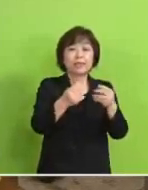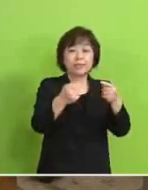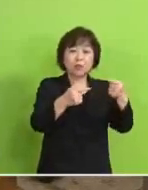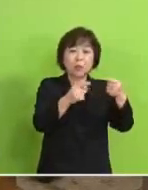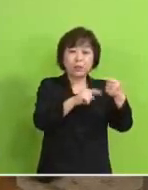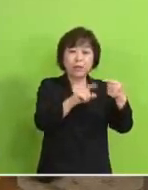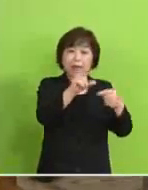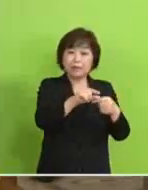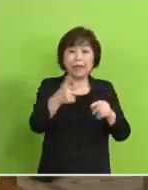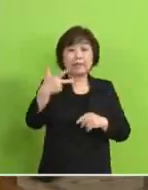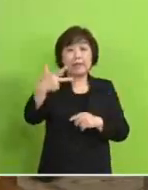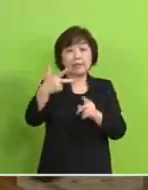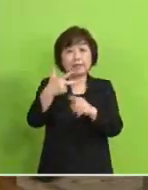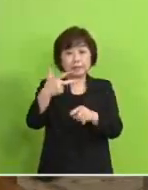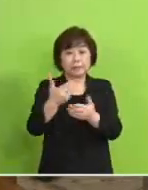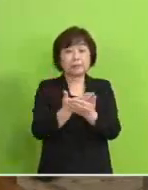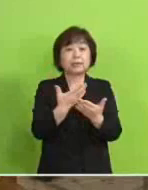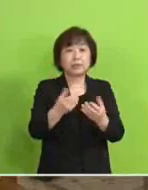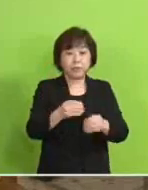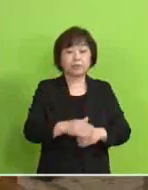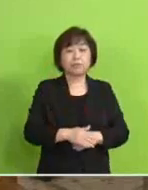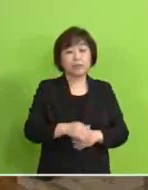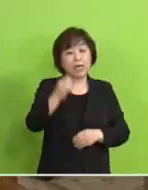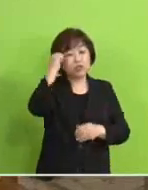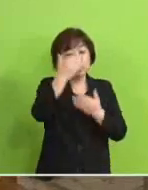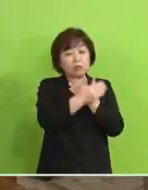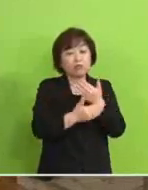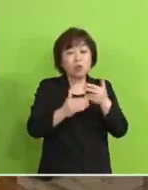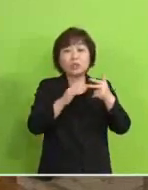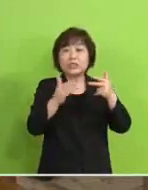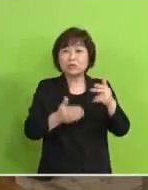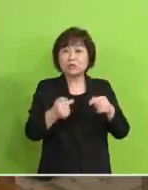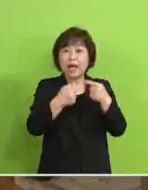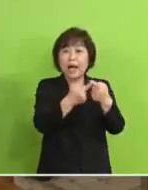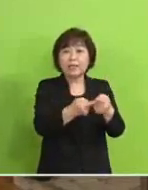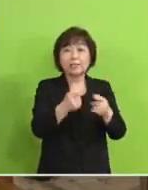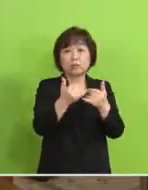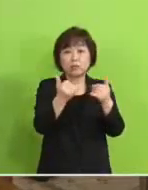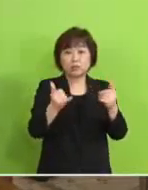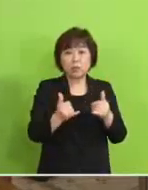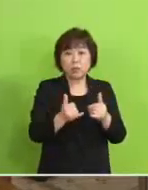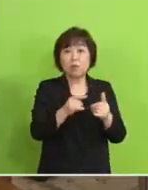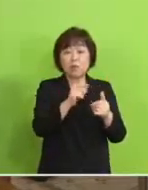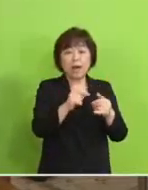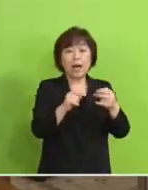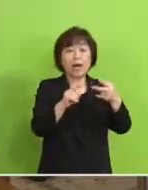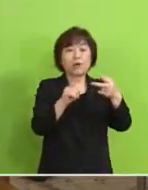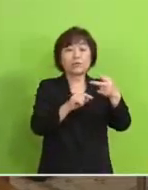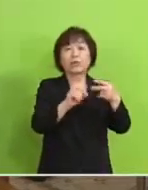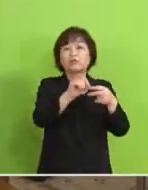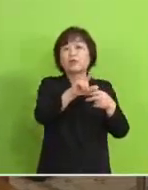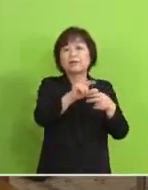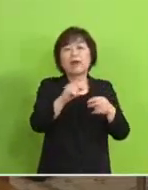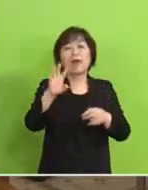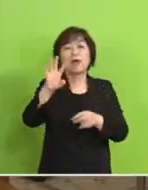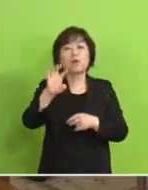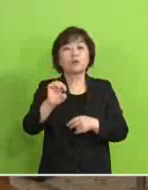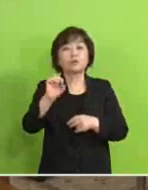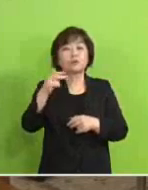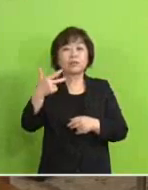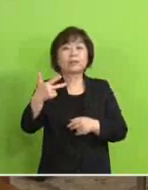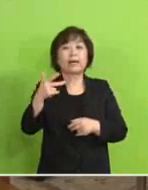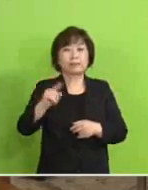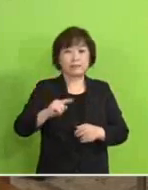1名減の7名でございます。宿泊療養施設に入所されている方は2名増えて